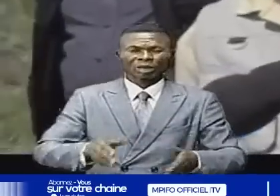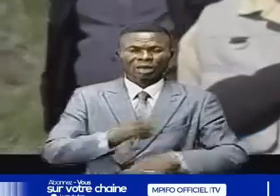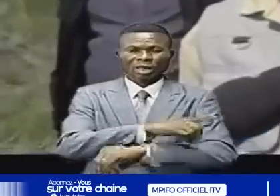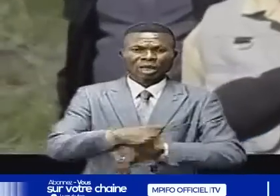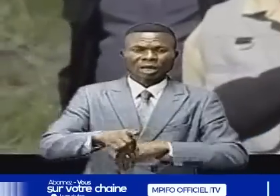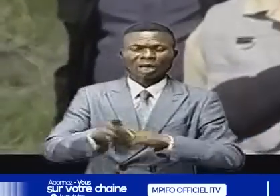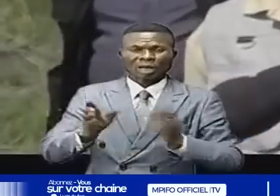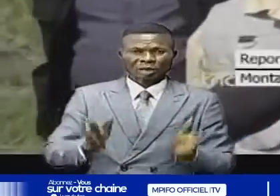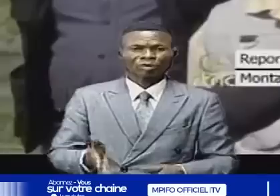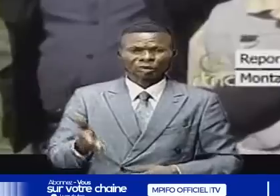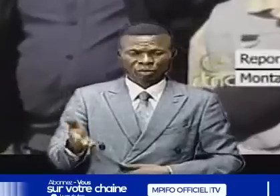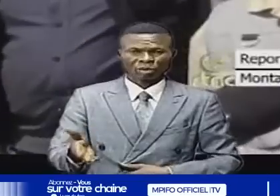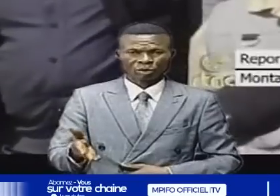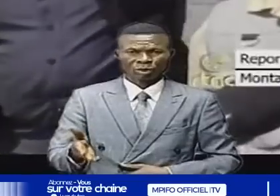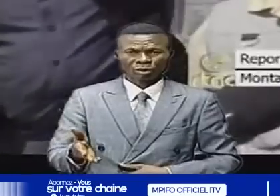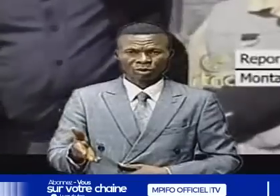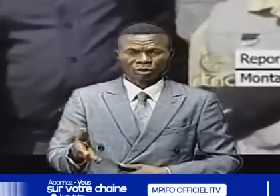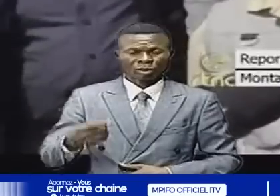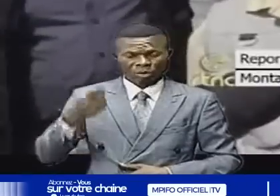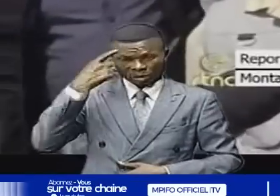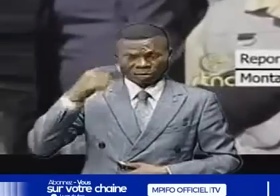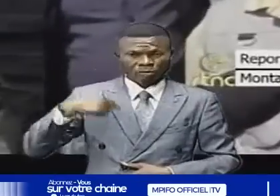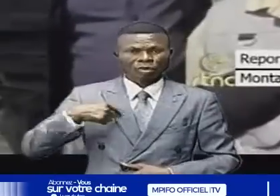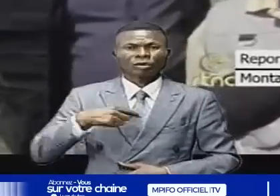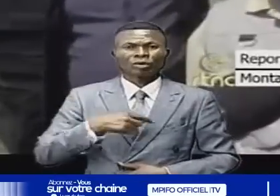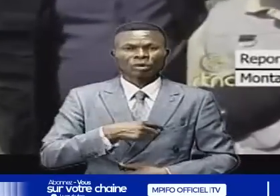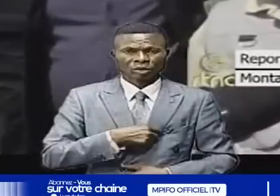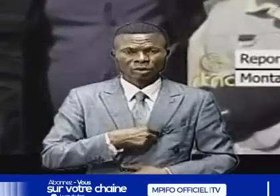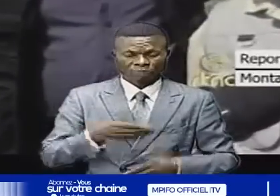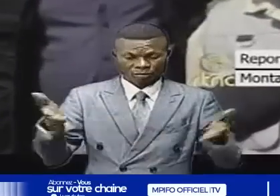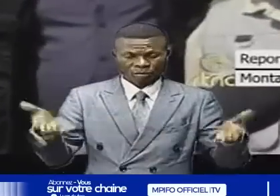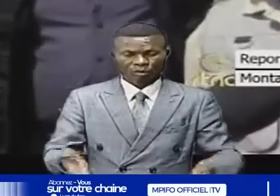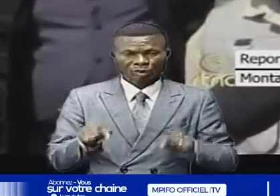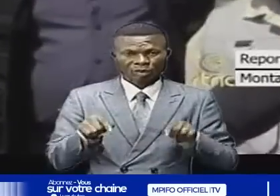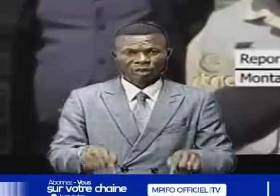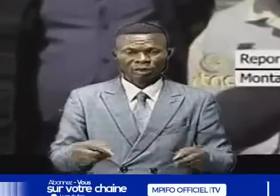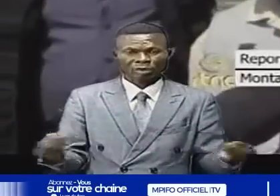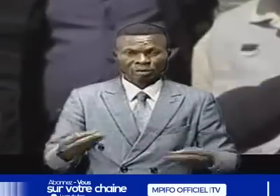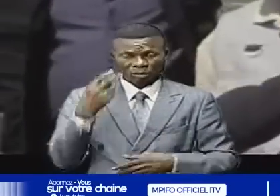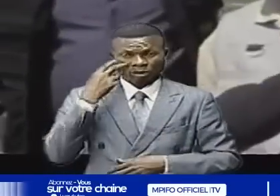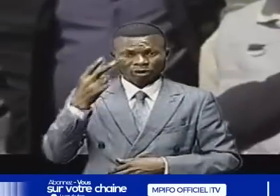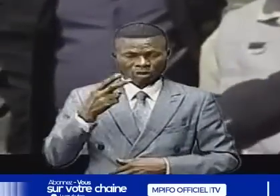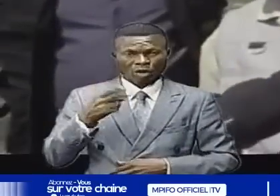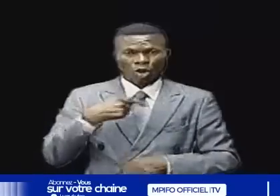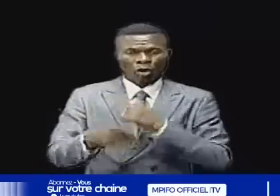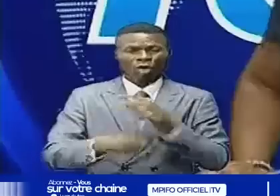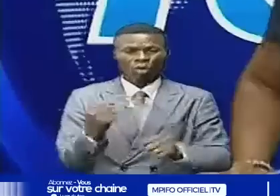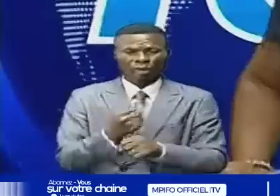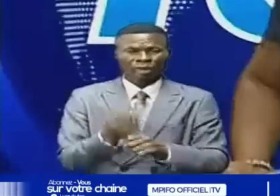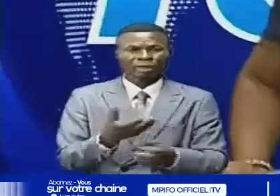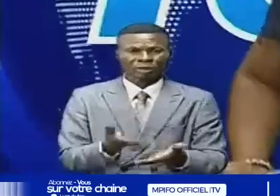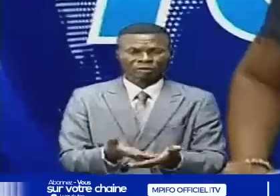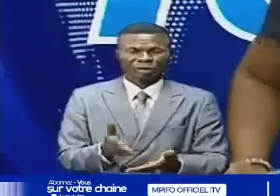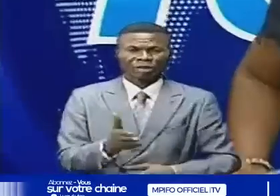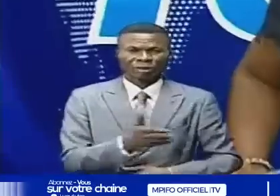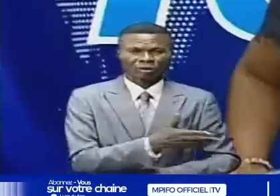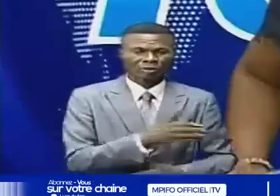que pour nous, on est là juste pour voir les démarrages des travaux.